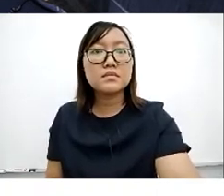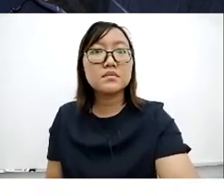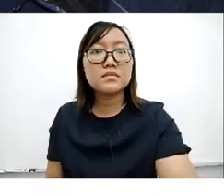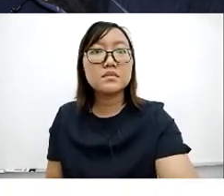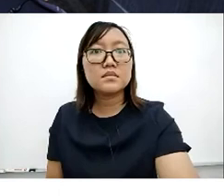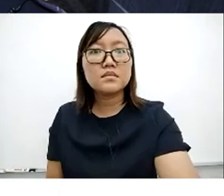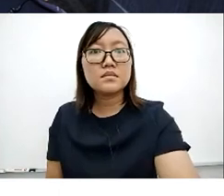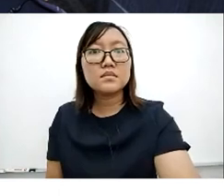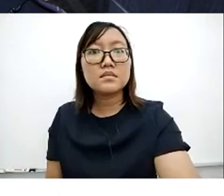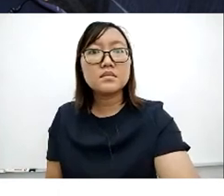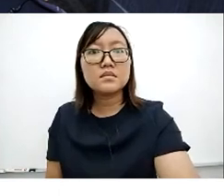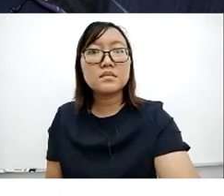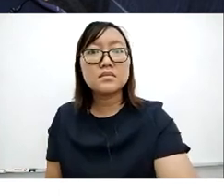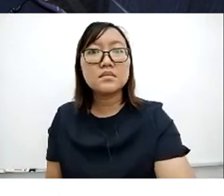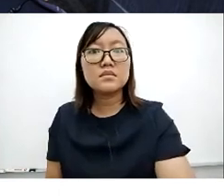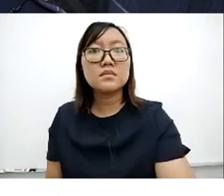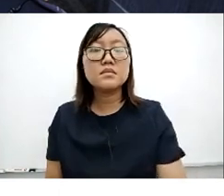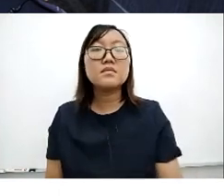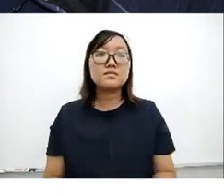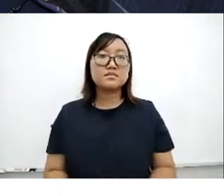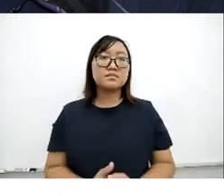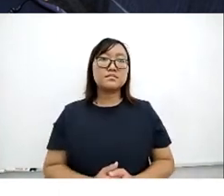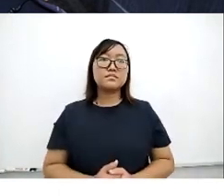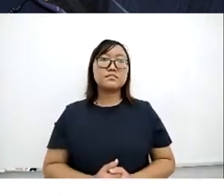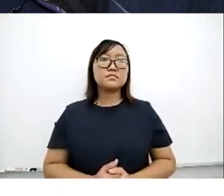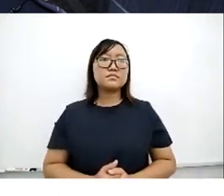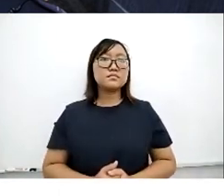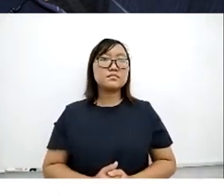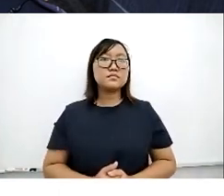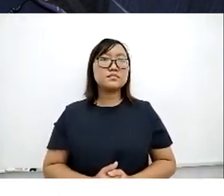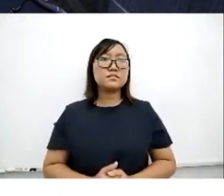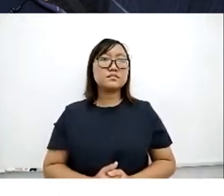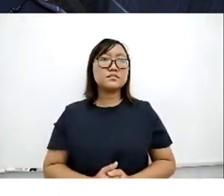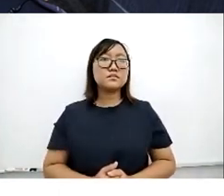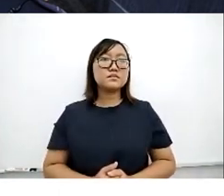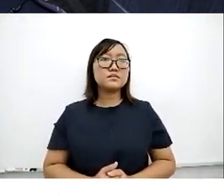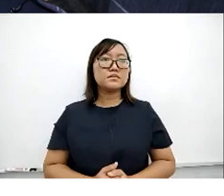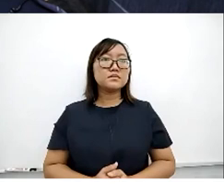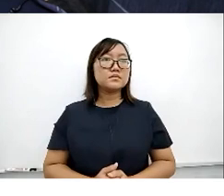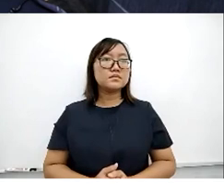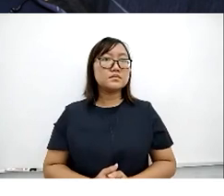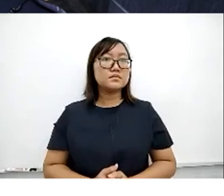now I'm sorry I'm sorry I'm